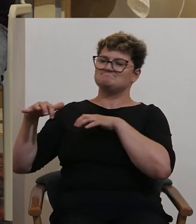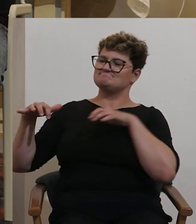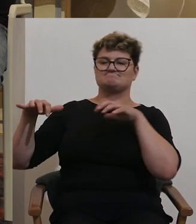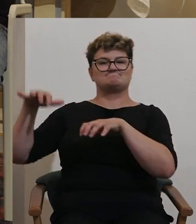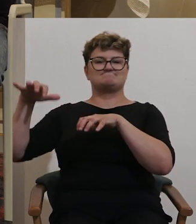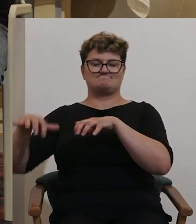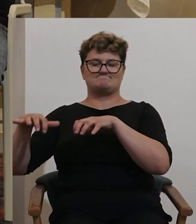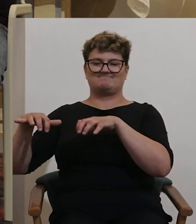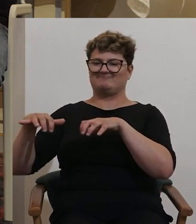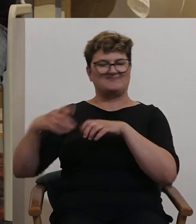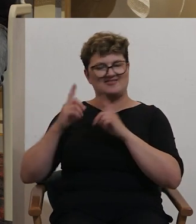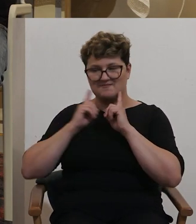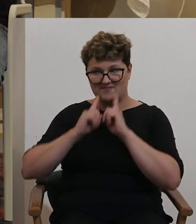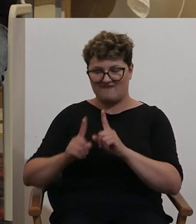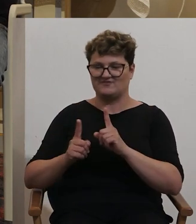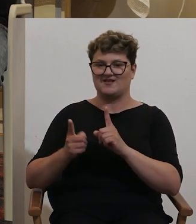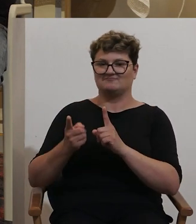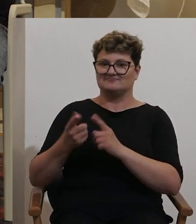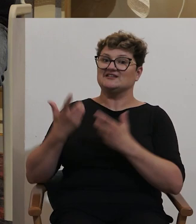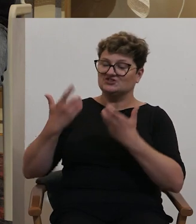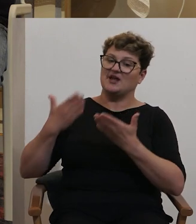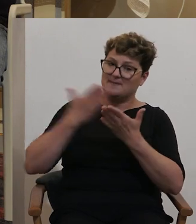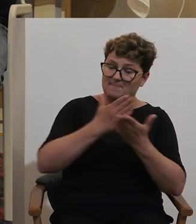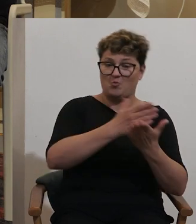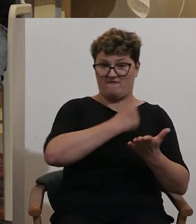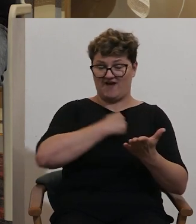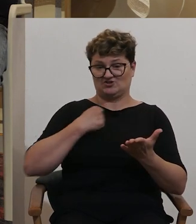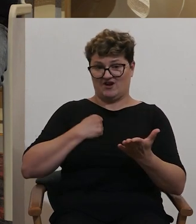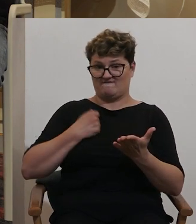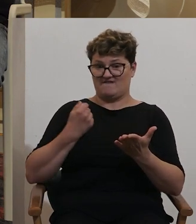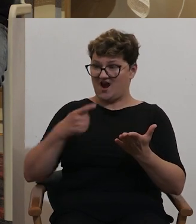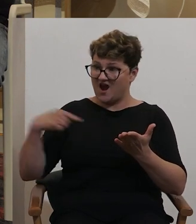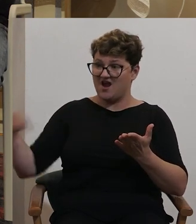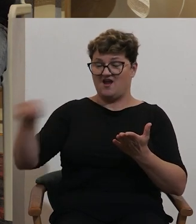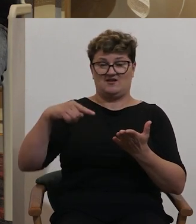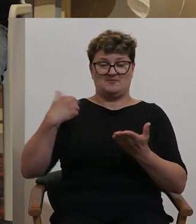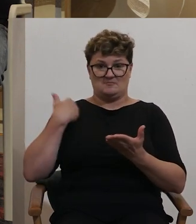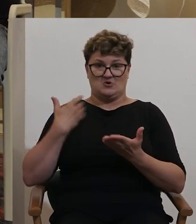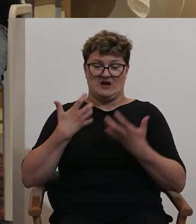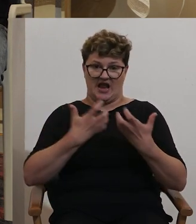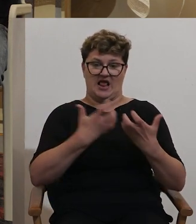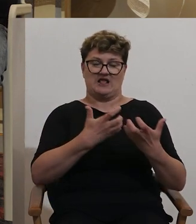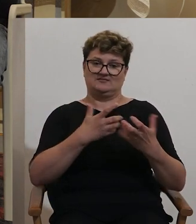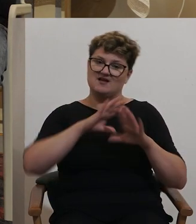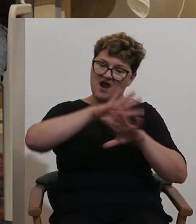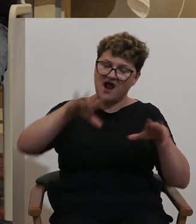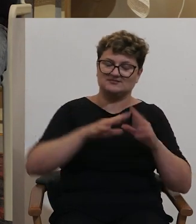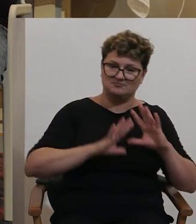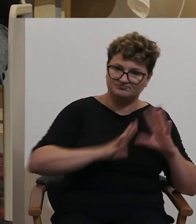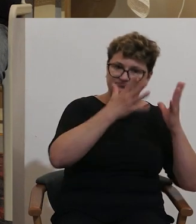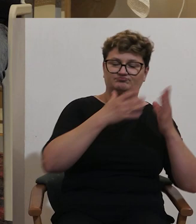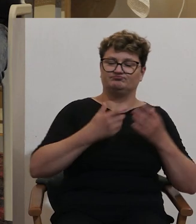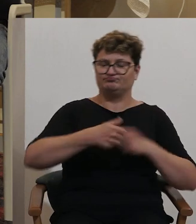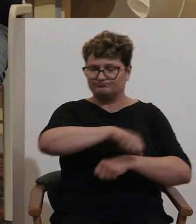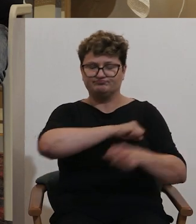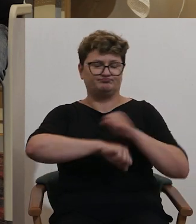z bronią u nogi. Nieprawda. Chcieli iść na pomoc Warszawy, walczyli razem z powstańcami i